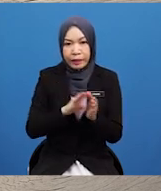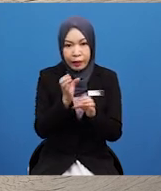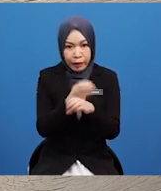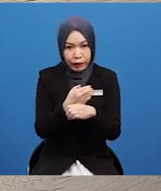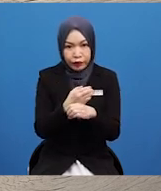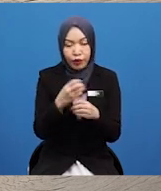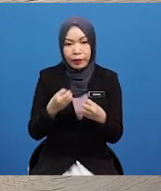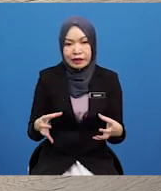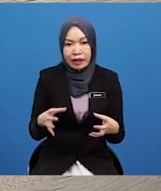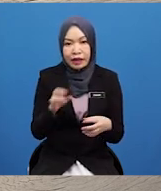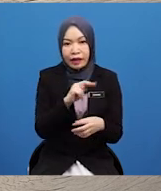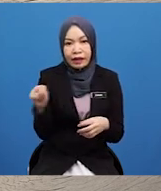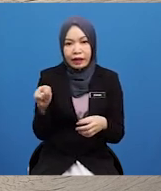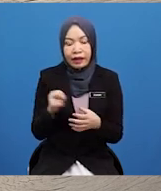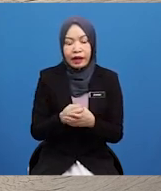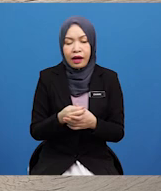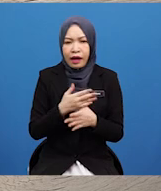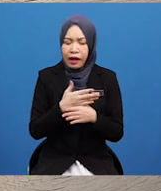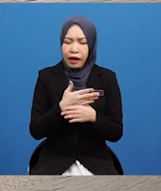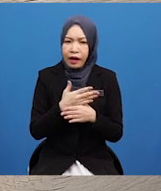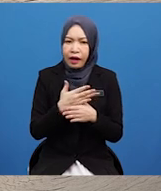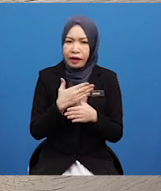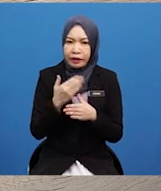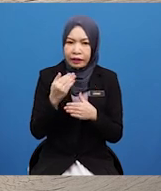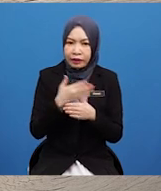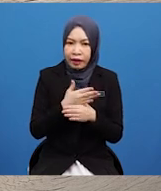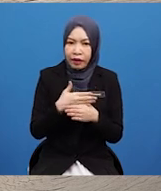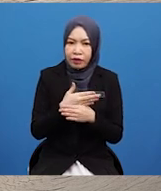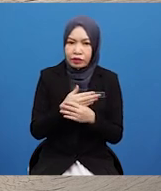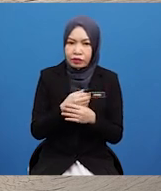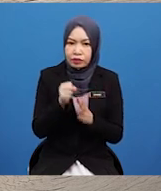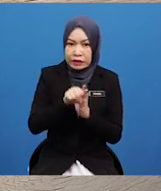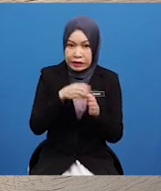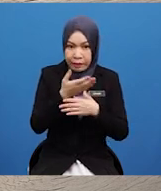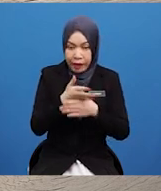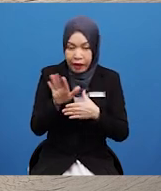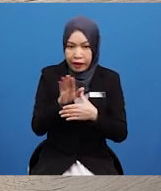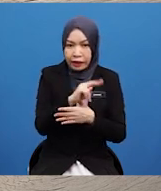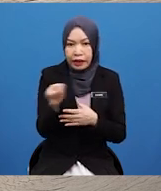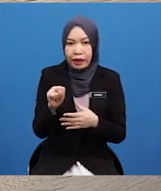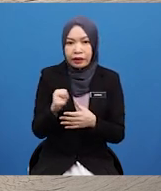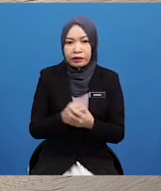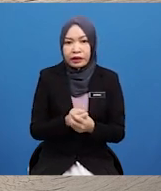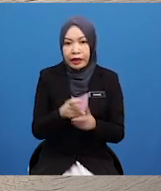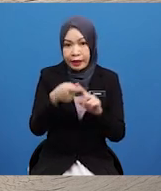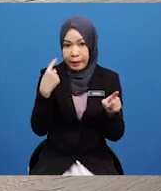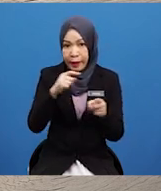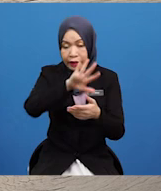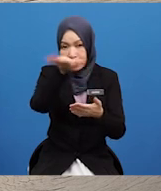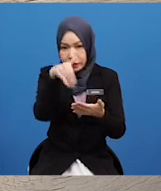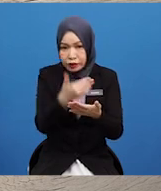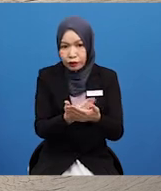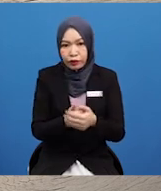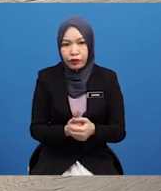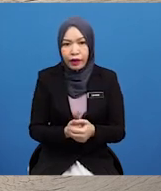atau sebahagian atau beberapa bahagian daripada keseluruhan.